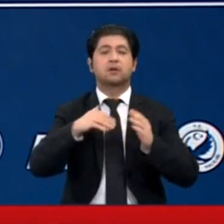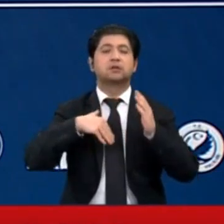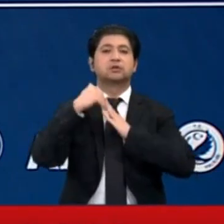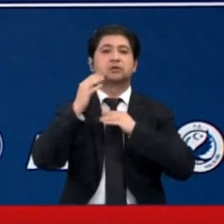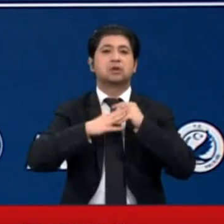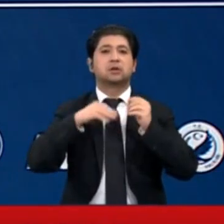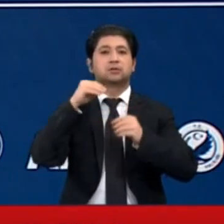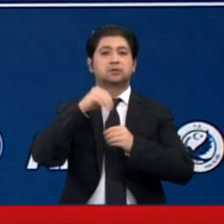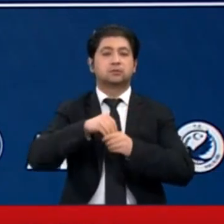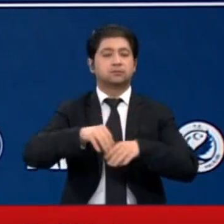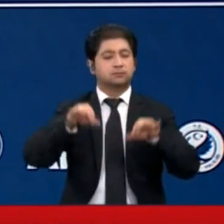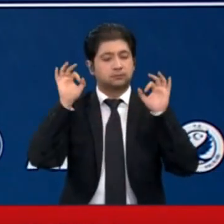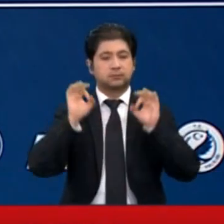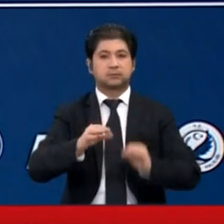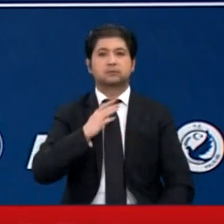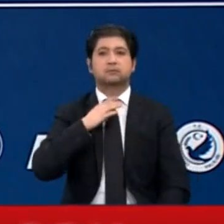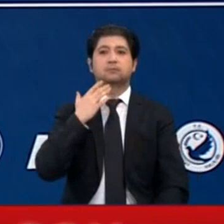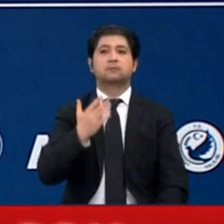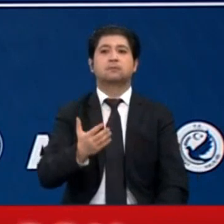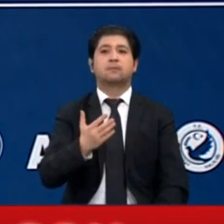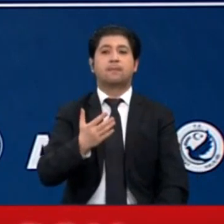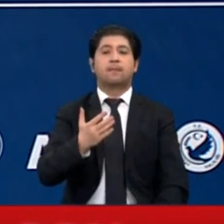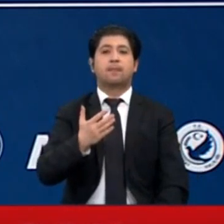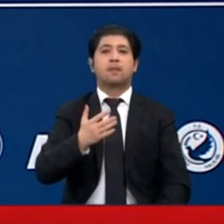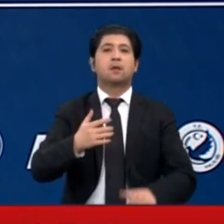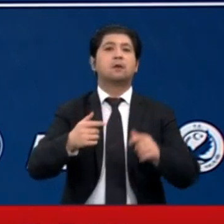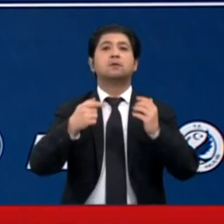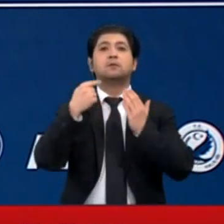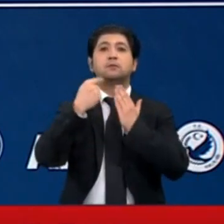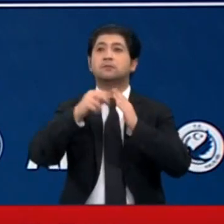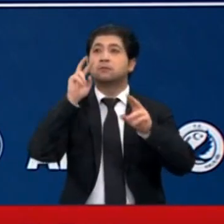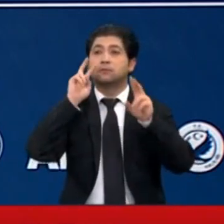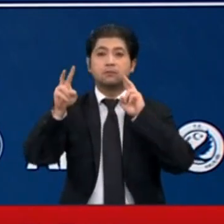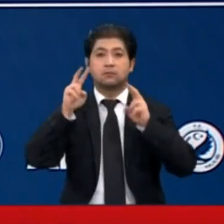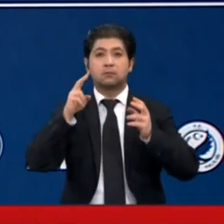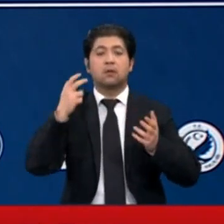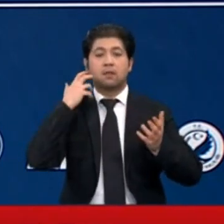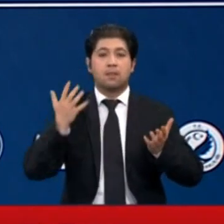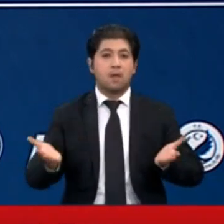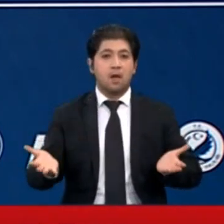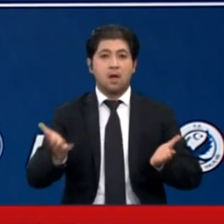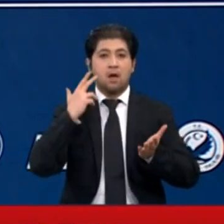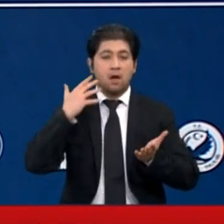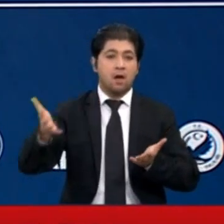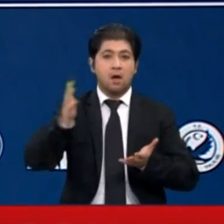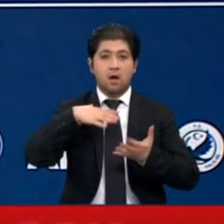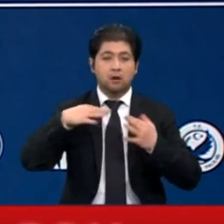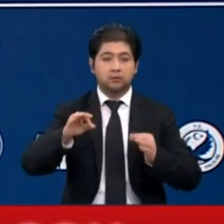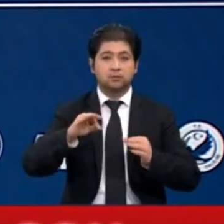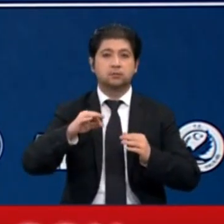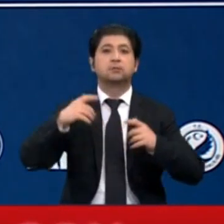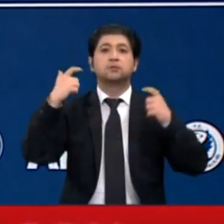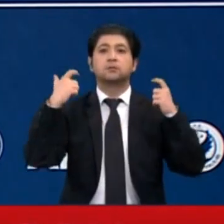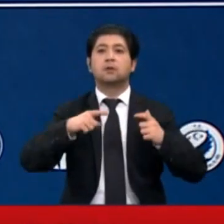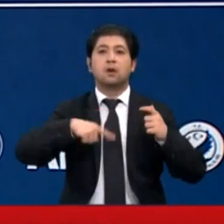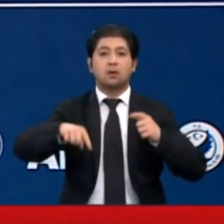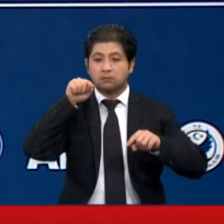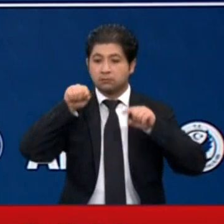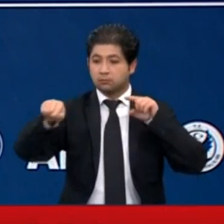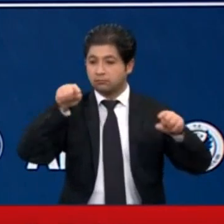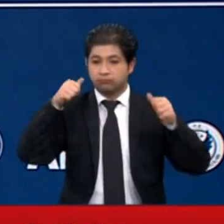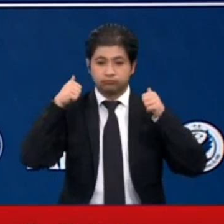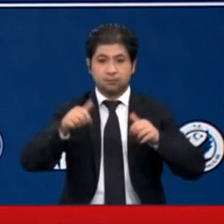inşasına başlıyoruz. Hasar tespit, enkaz kaldırma ve yer belirleme işlemleri